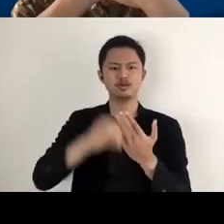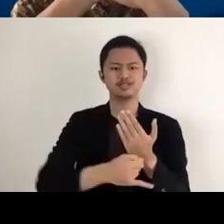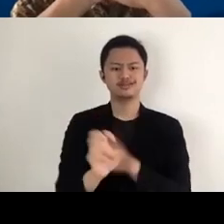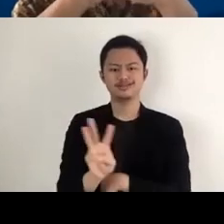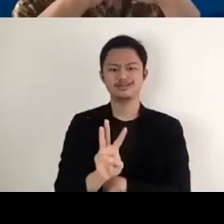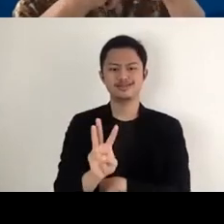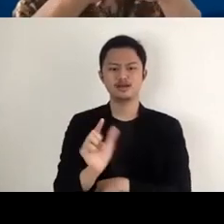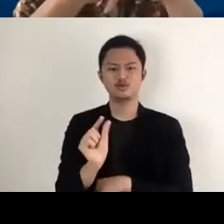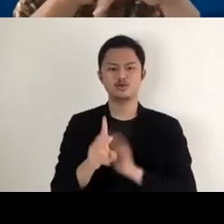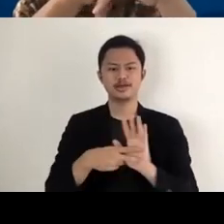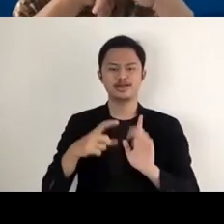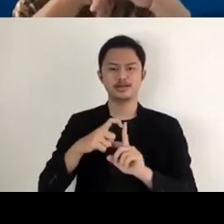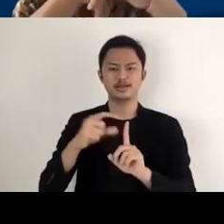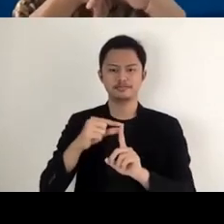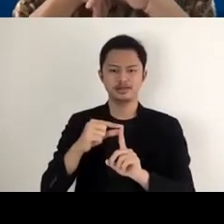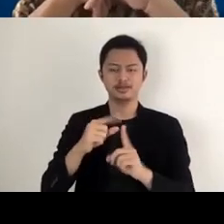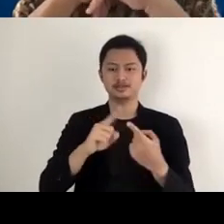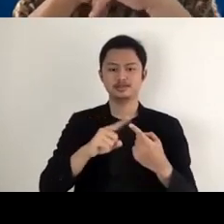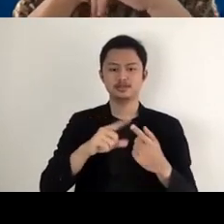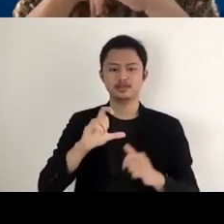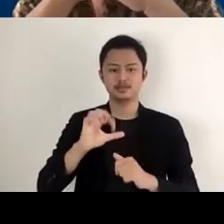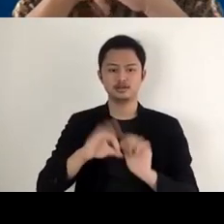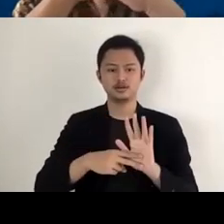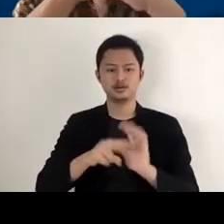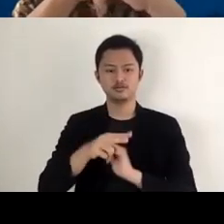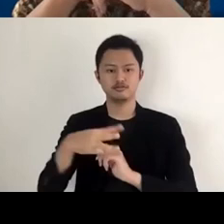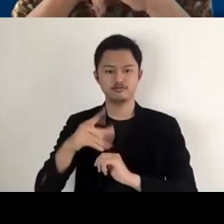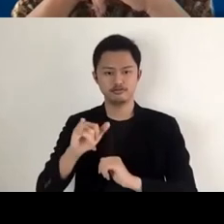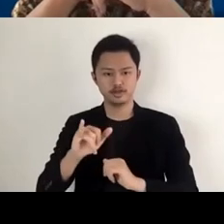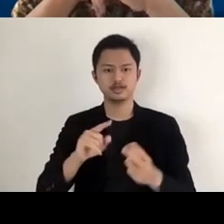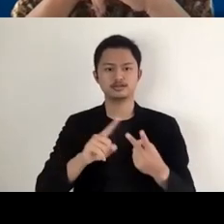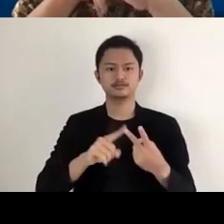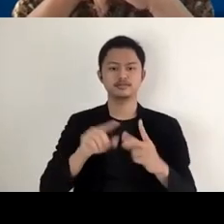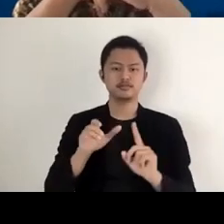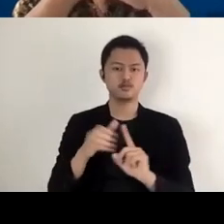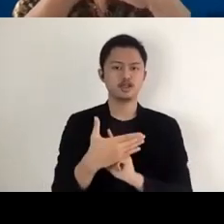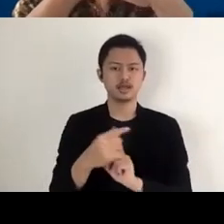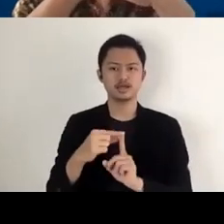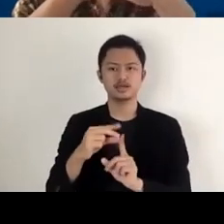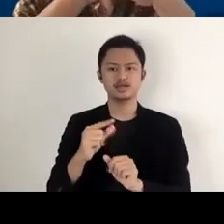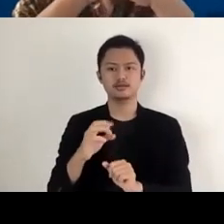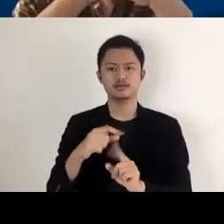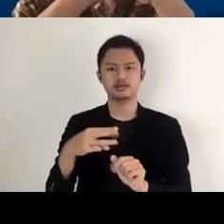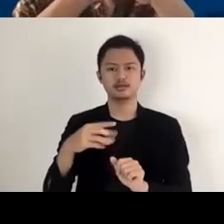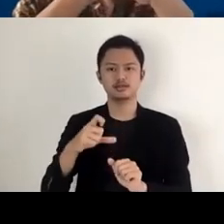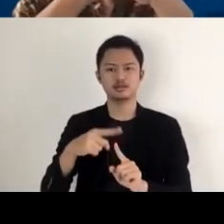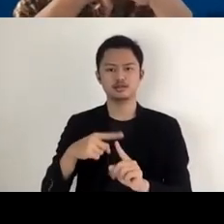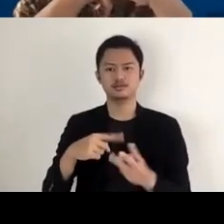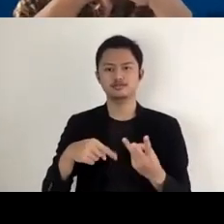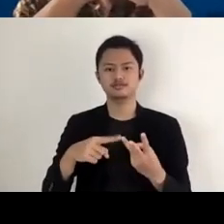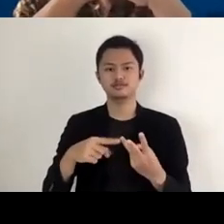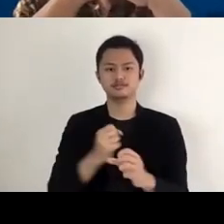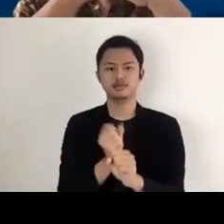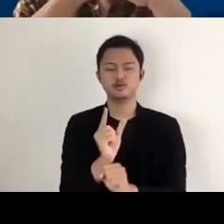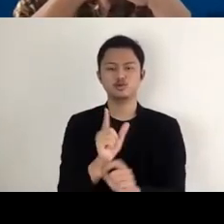undb yaitu dari convey protect dan guyub selama ini ini Hanya beberapa saja karena kalau